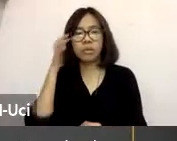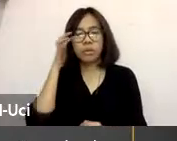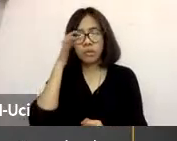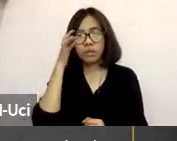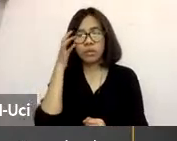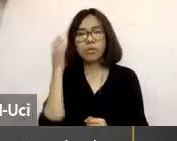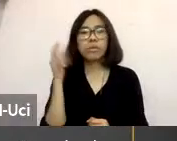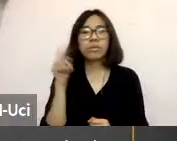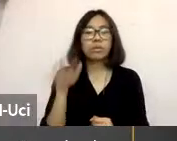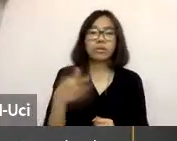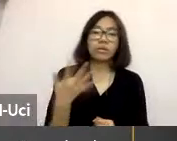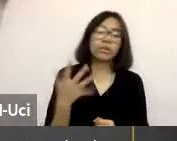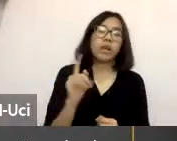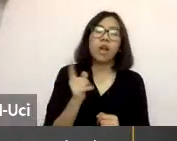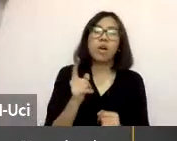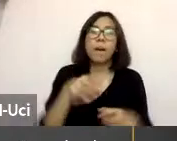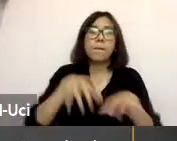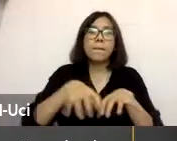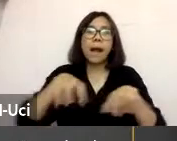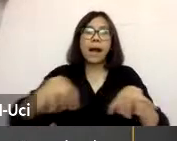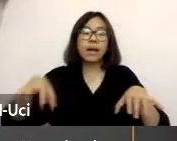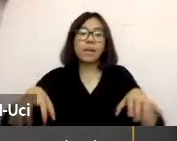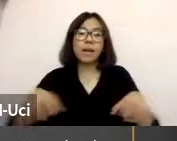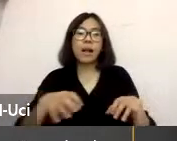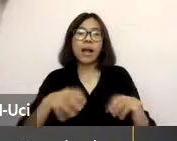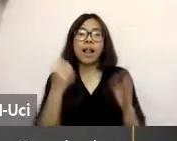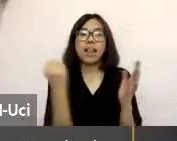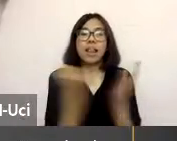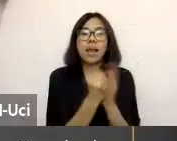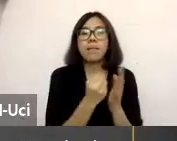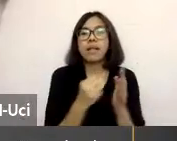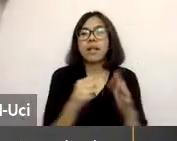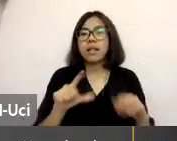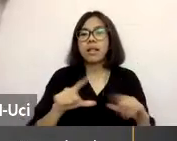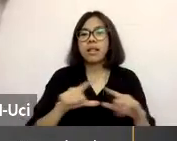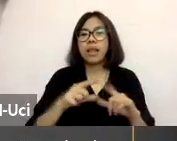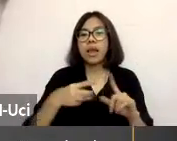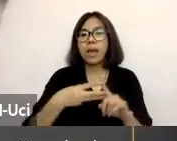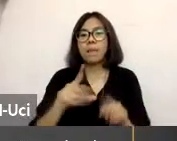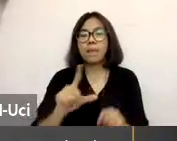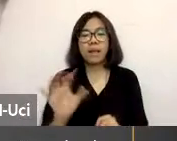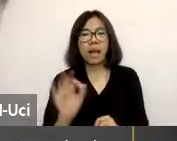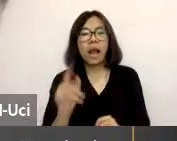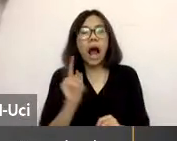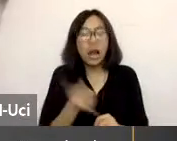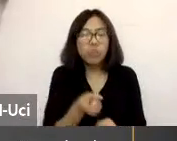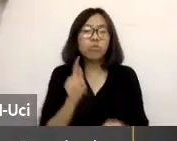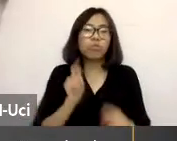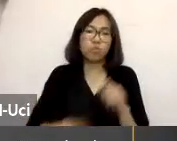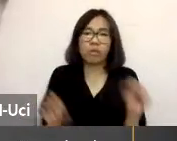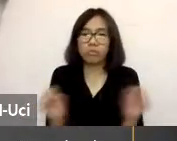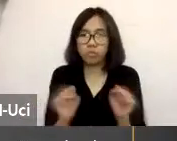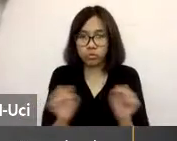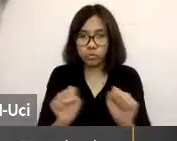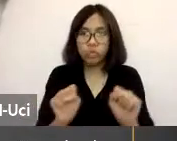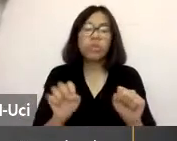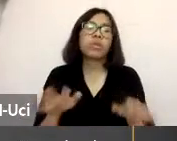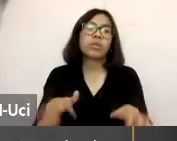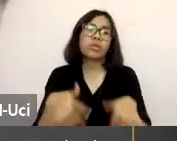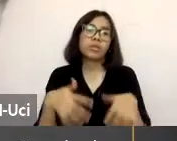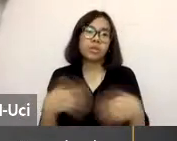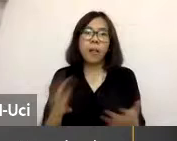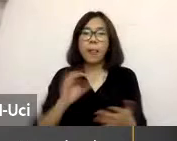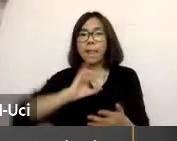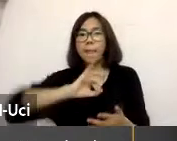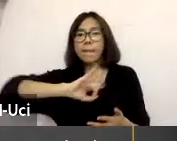belum memiliki label kita juga minta mereka setumpuk rekor needling masuk juga mereka nanti kita